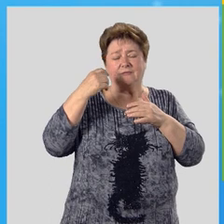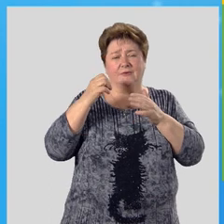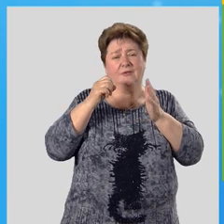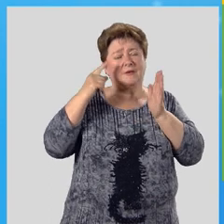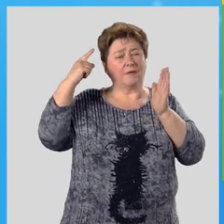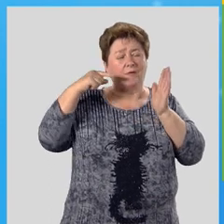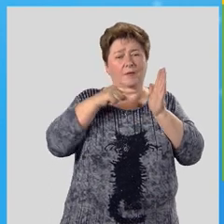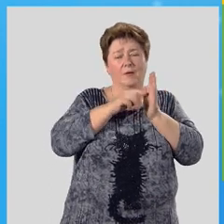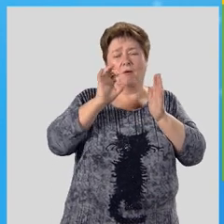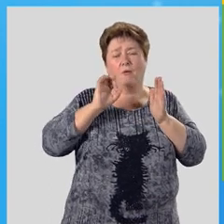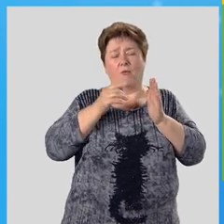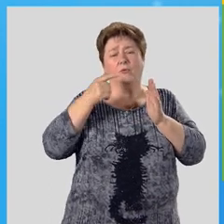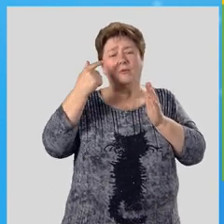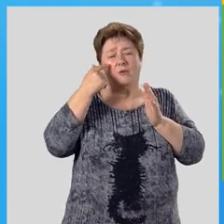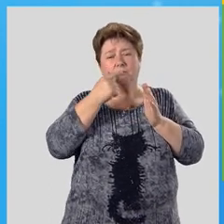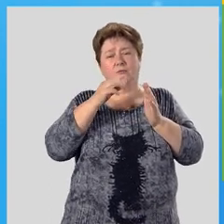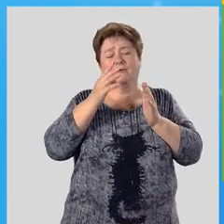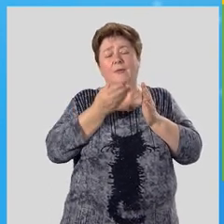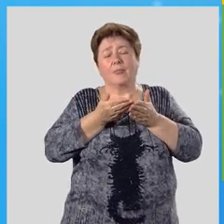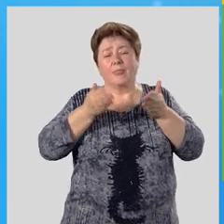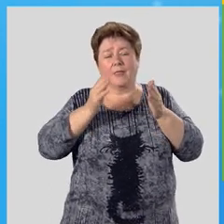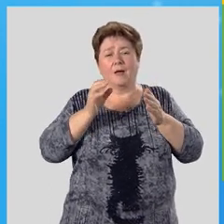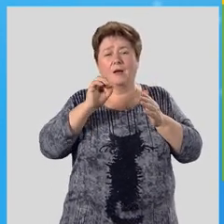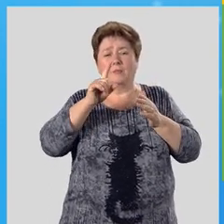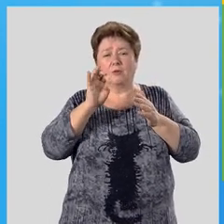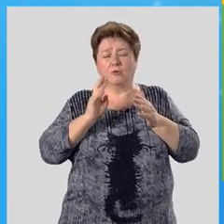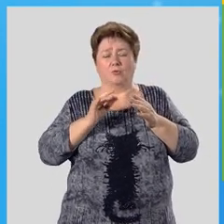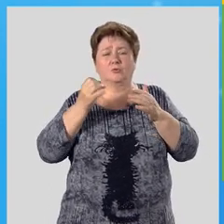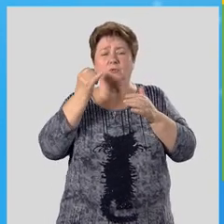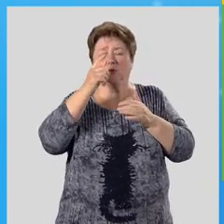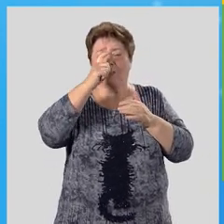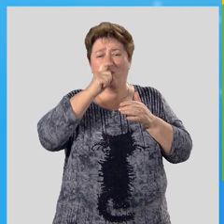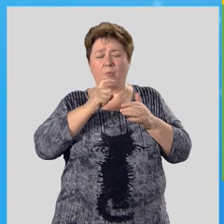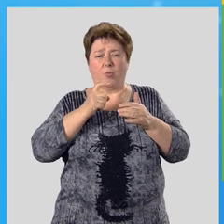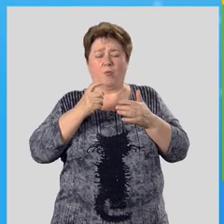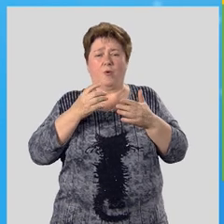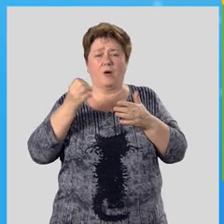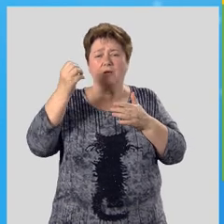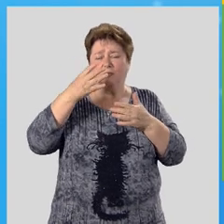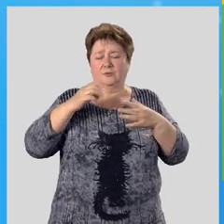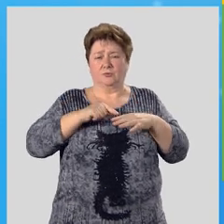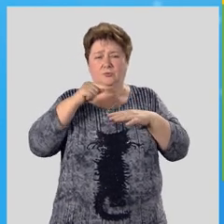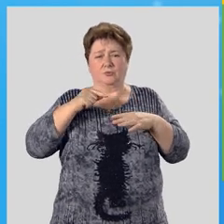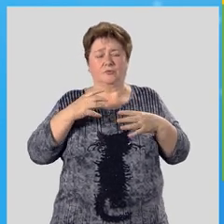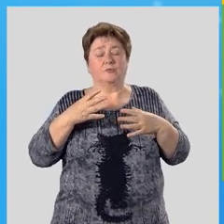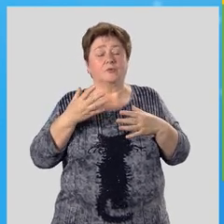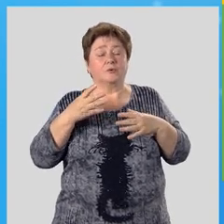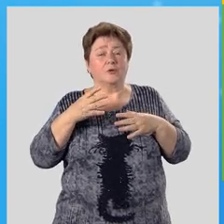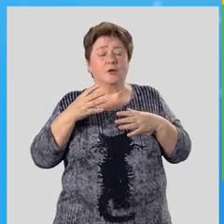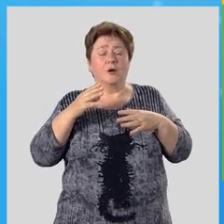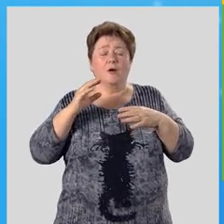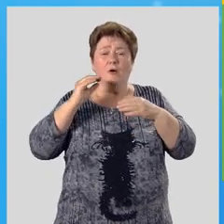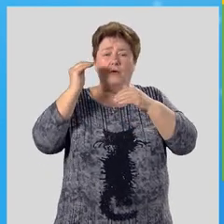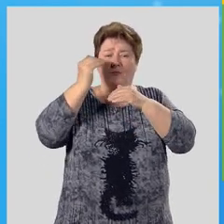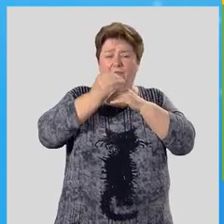света от глазного дна. Альбиносы плохо переносят дневной свет. В сумерках и